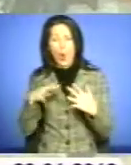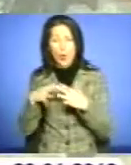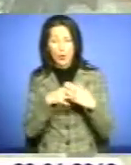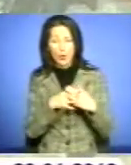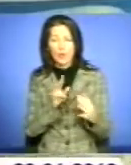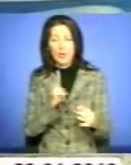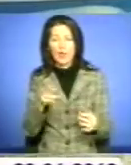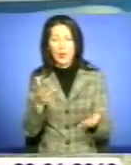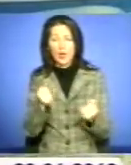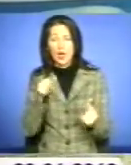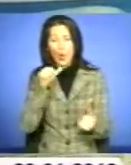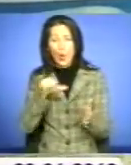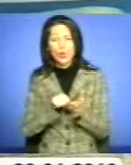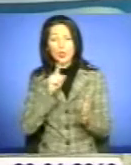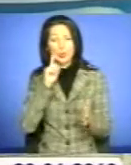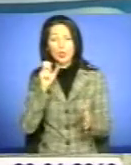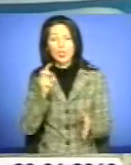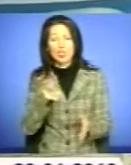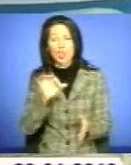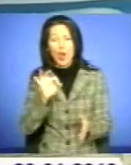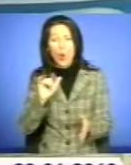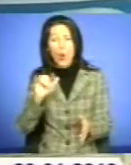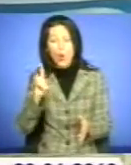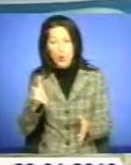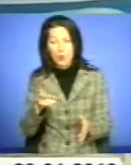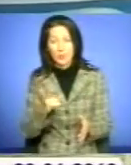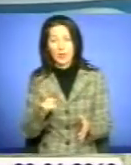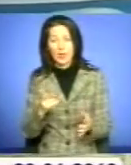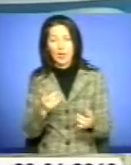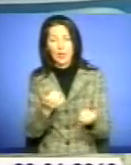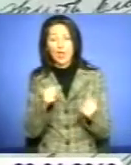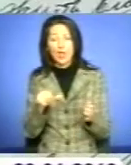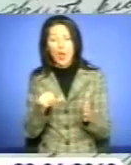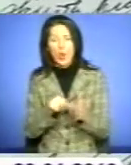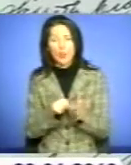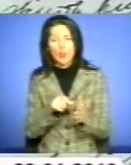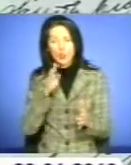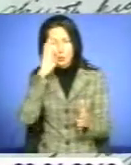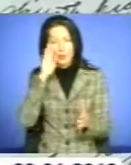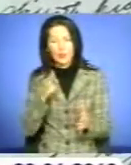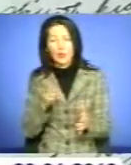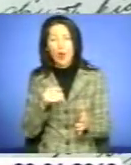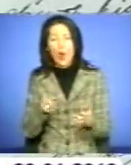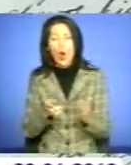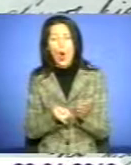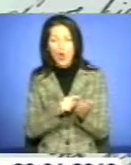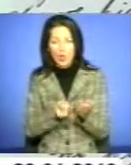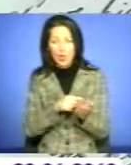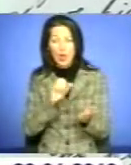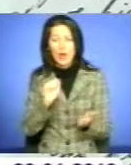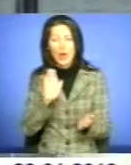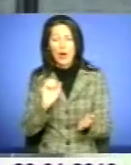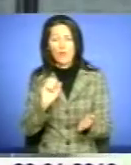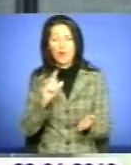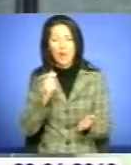молоді члени ОУН – Ярослав Клим, Микола Гречка, Іван Демчик та Тарас Левчук. У журналі «Авангард», який видавався в Нью-Йорку